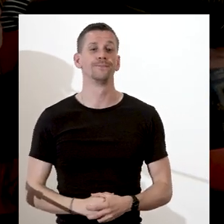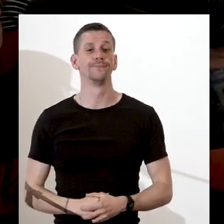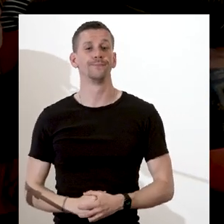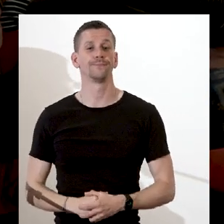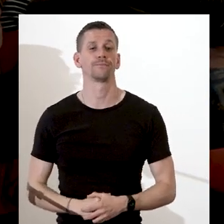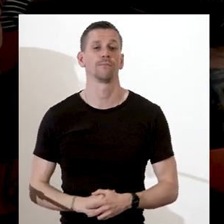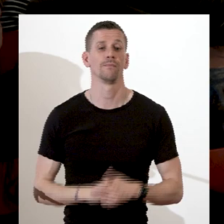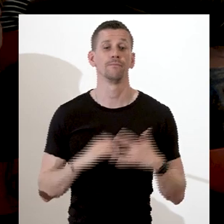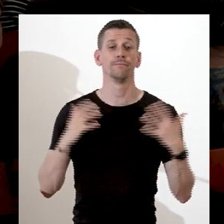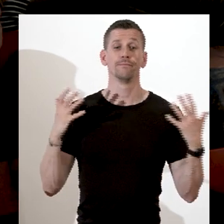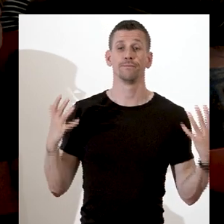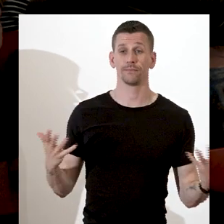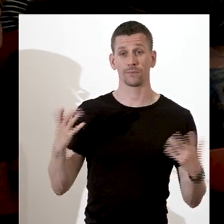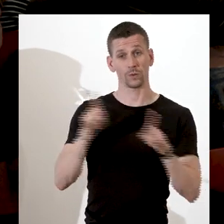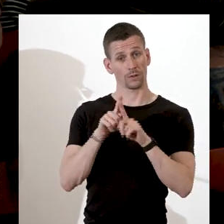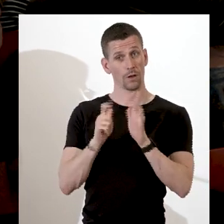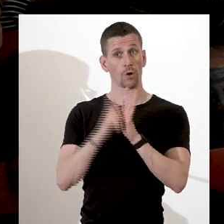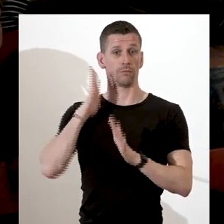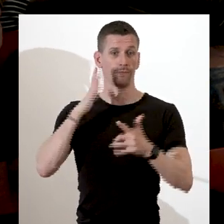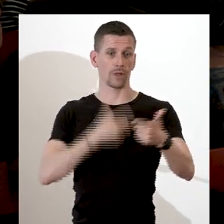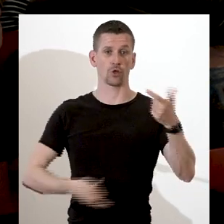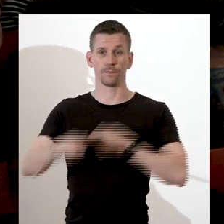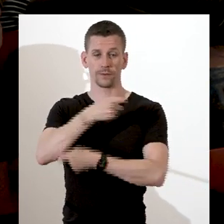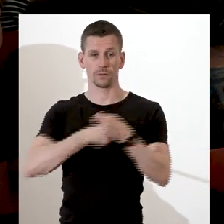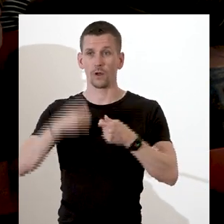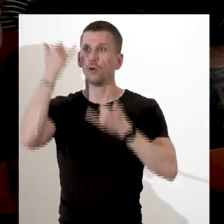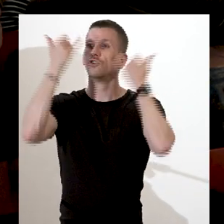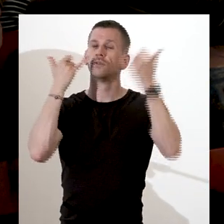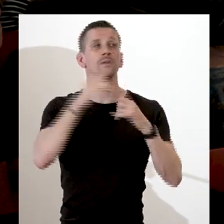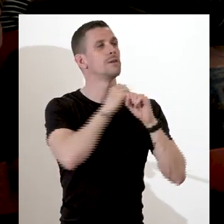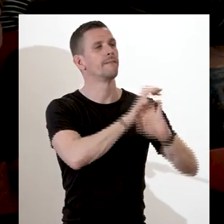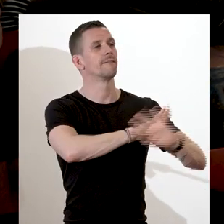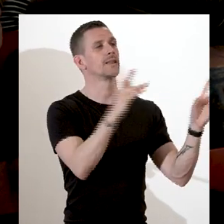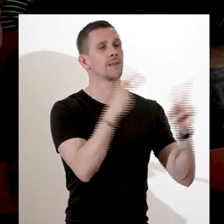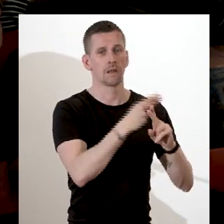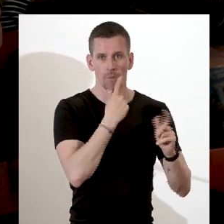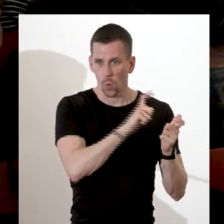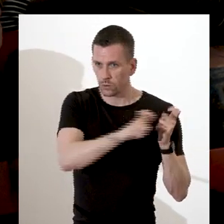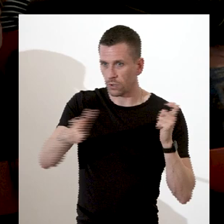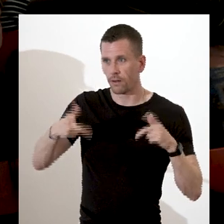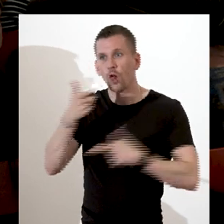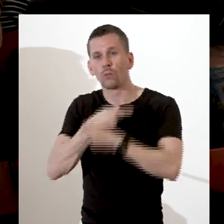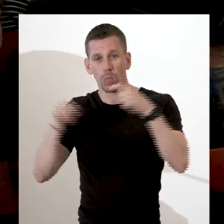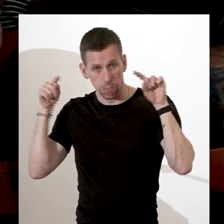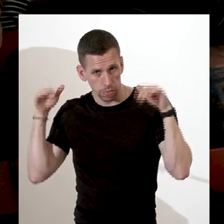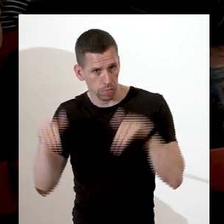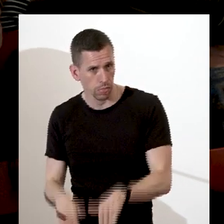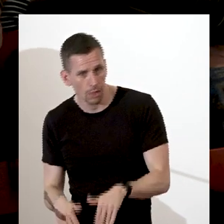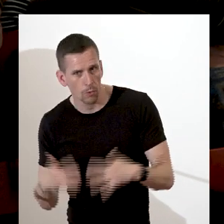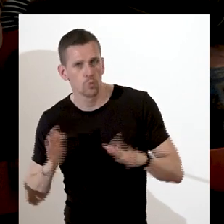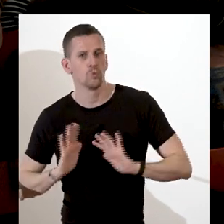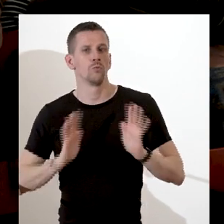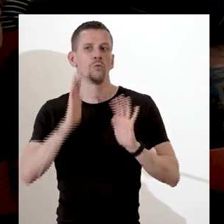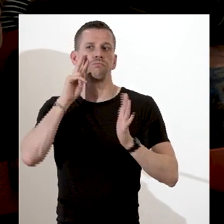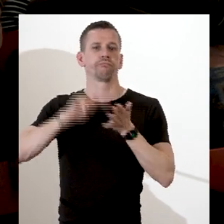secteur. Renoncer à l'esclavage reviendrait à renoncer aux colonies et à ruiner un pan entier de